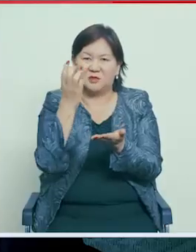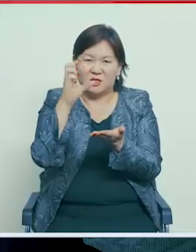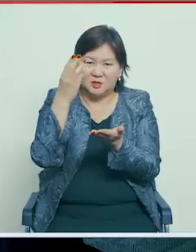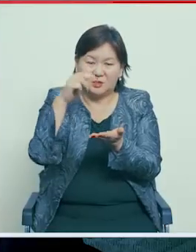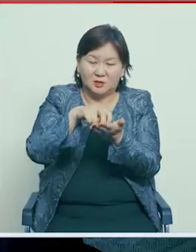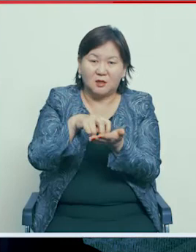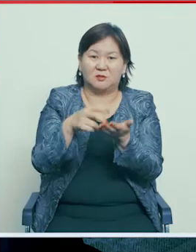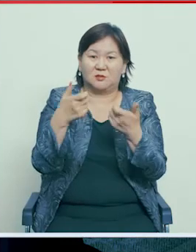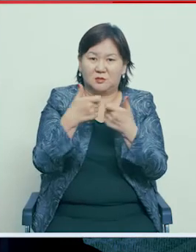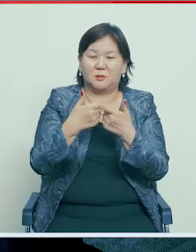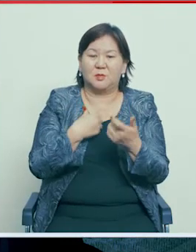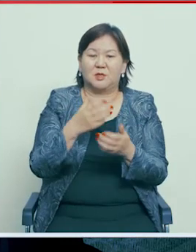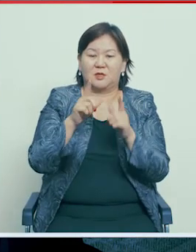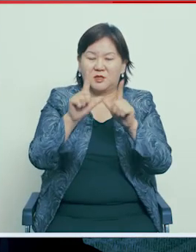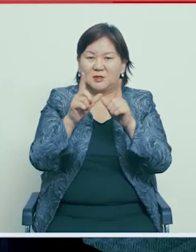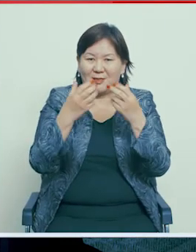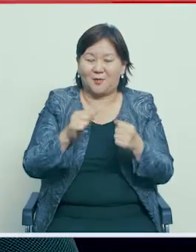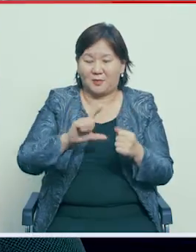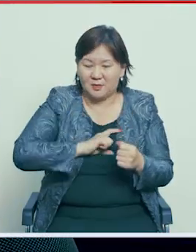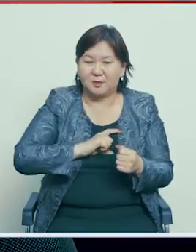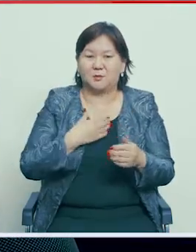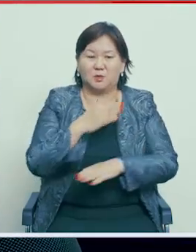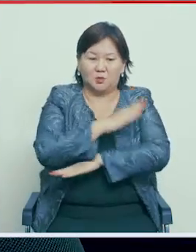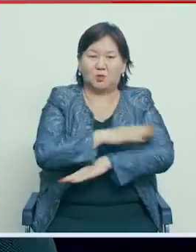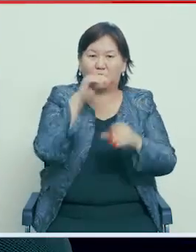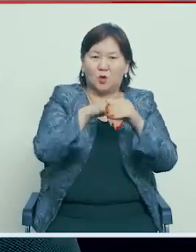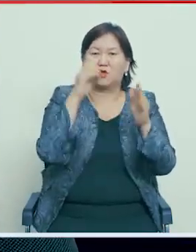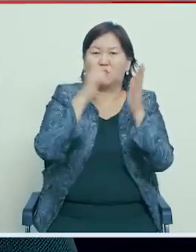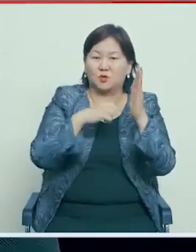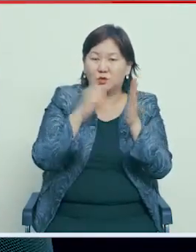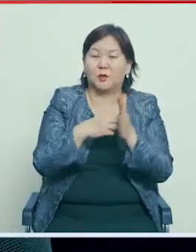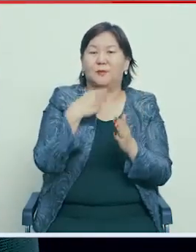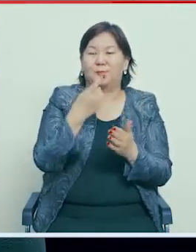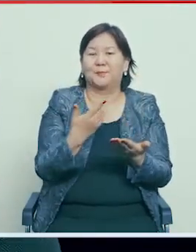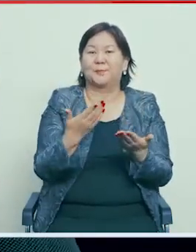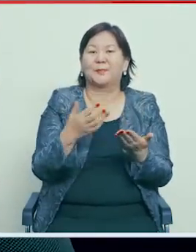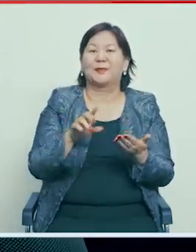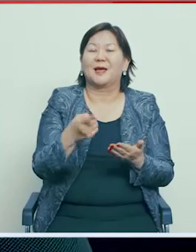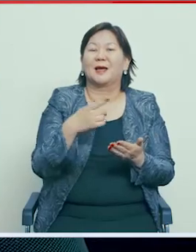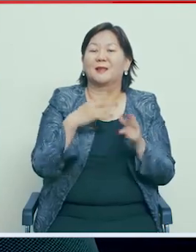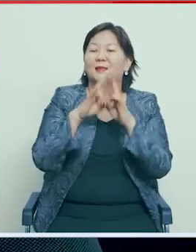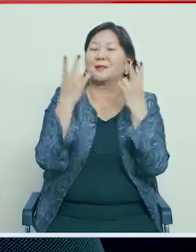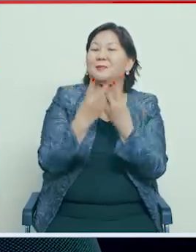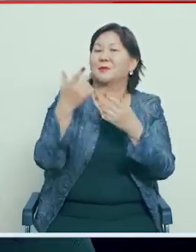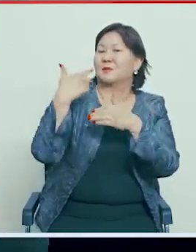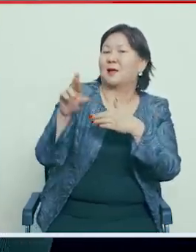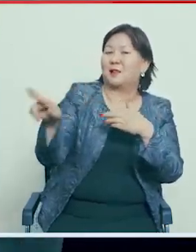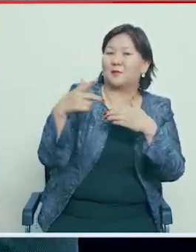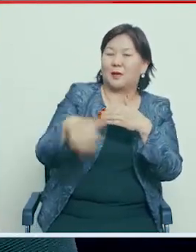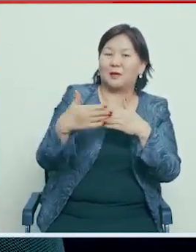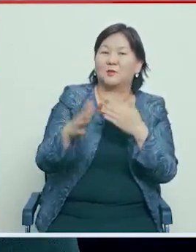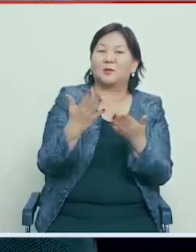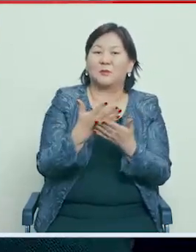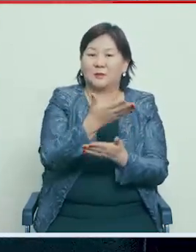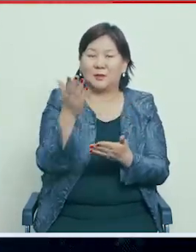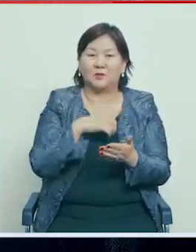сургуульд ормоор байна. Би энэ гэрчлэгээ авах хэрэгтэй. Би энэ сургуульд орох ёстой гэж яагаад намайг нийгмээс ялварлан гадуурхаад байна. Та нар